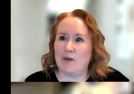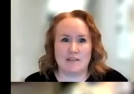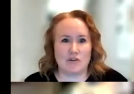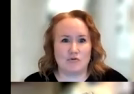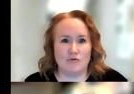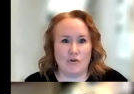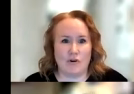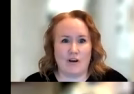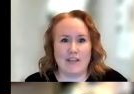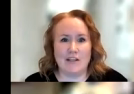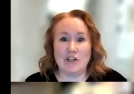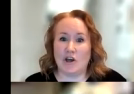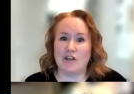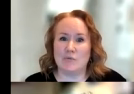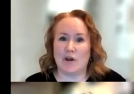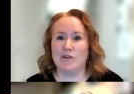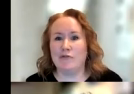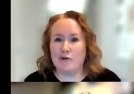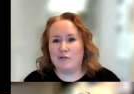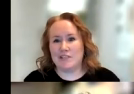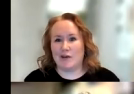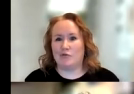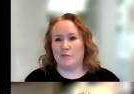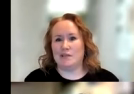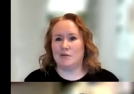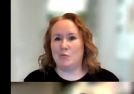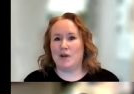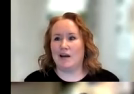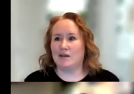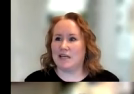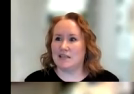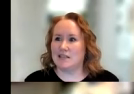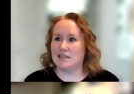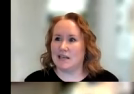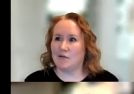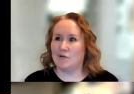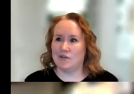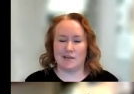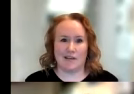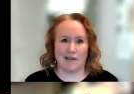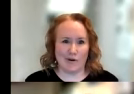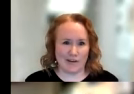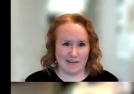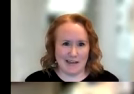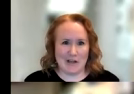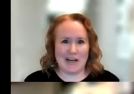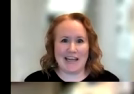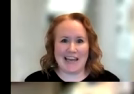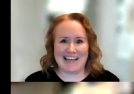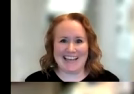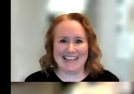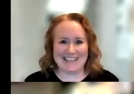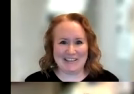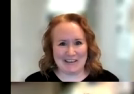vi en presentasjon av den nye handlingsplanen for universell utforming som ble lansert 16. August I år.